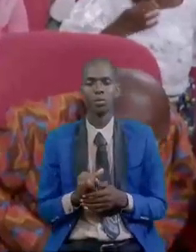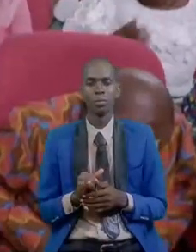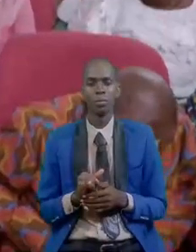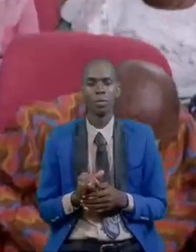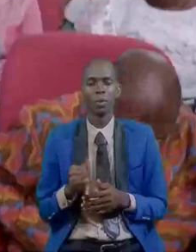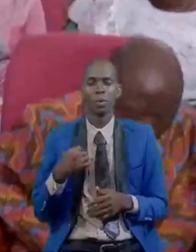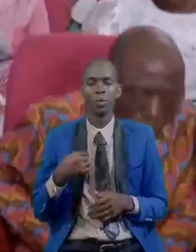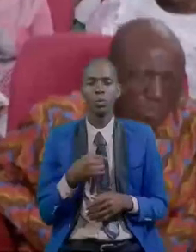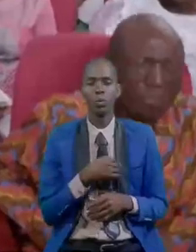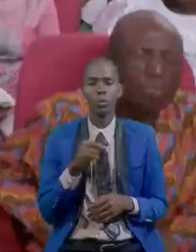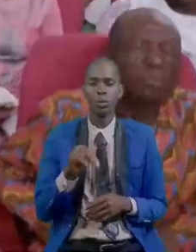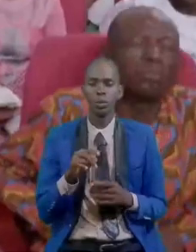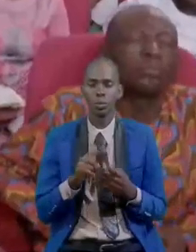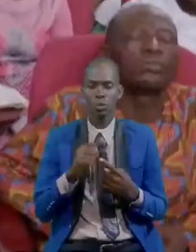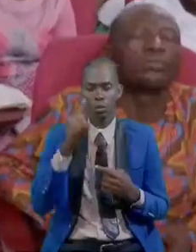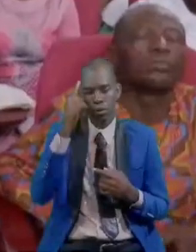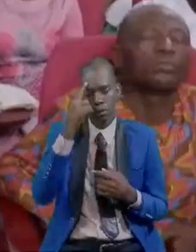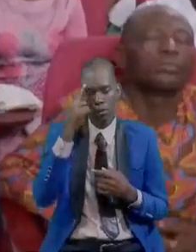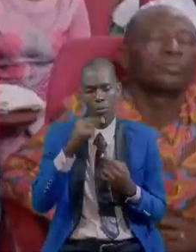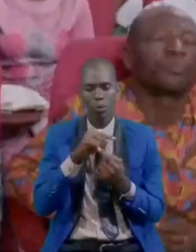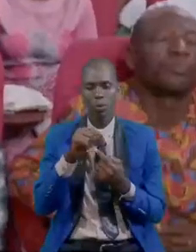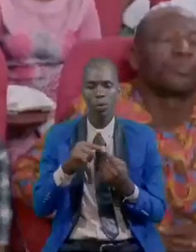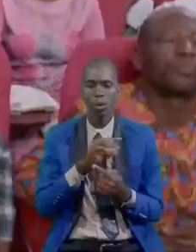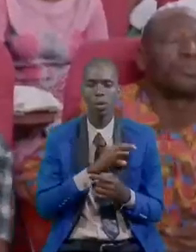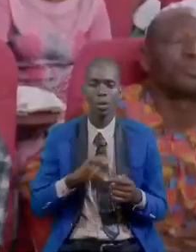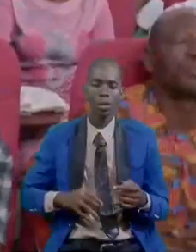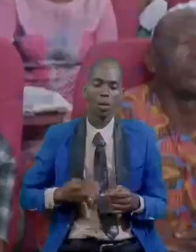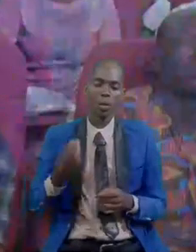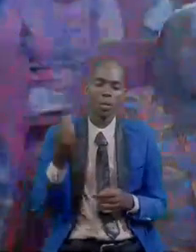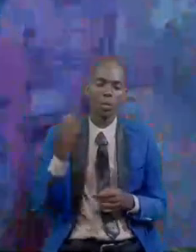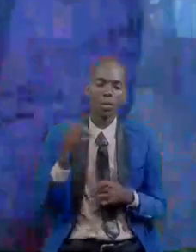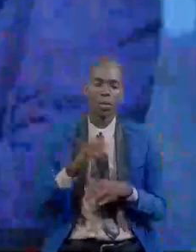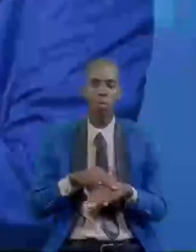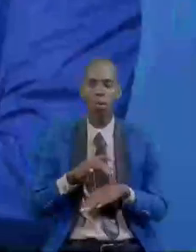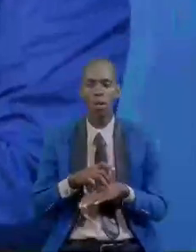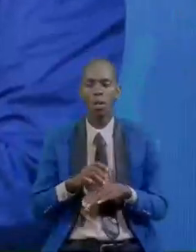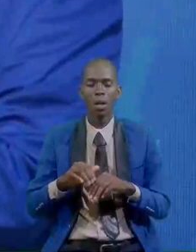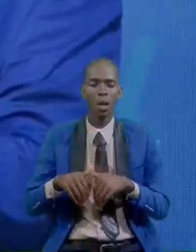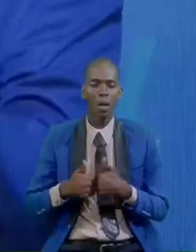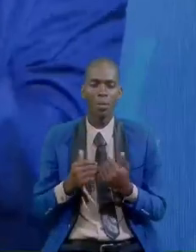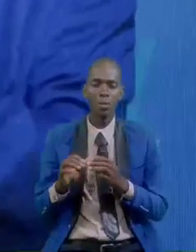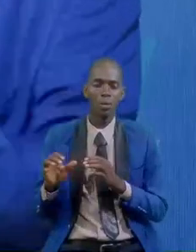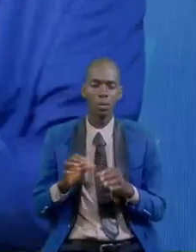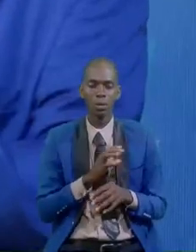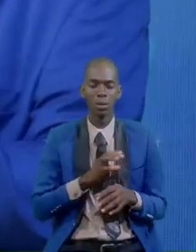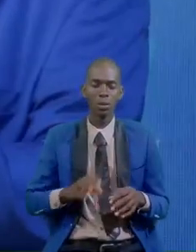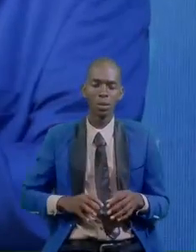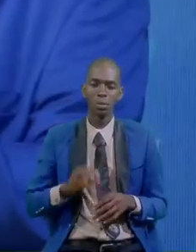ordre. Nous devons penser au moment où Christ était sur la terre. Comment